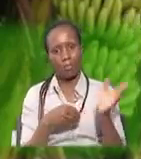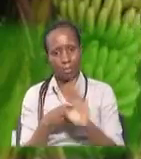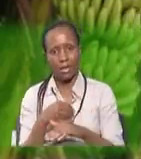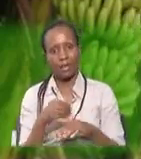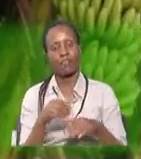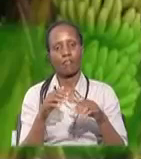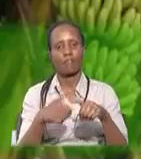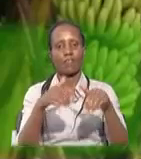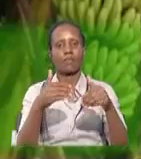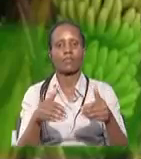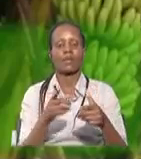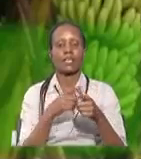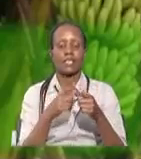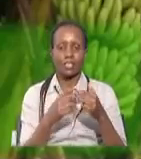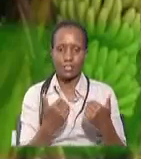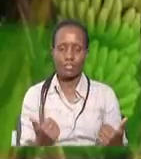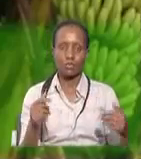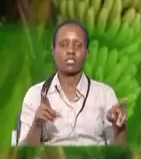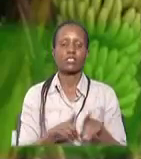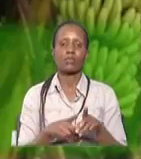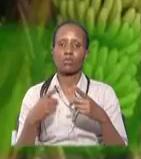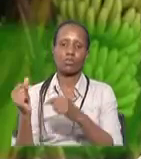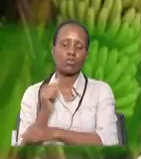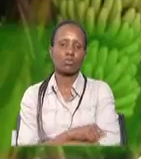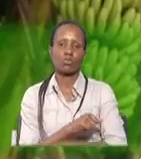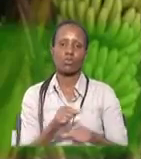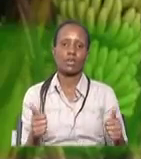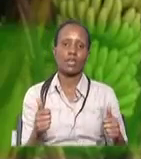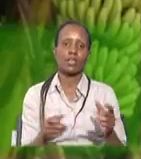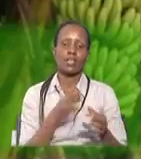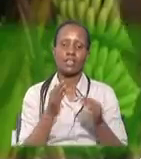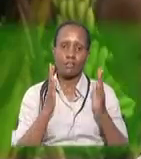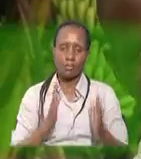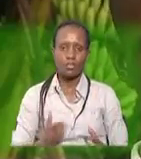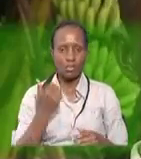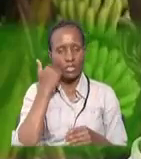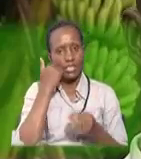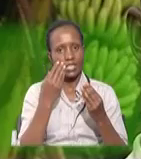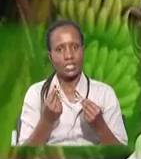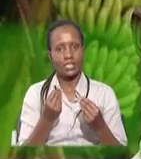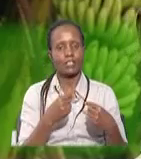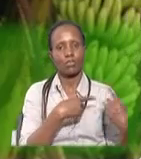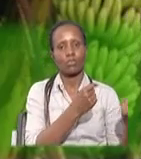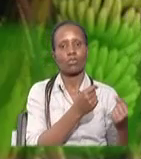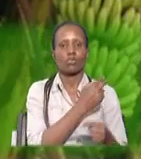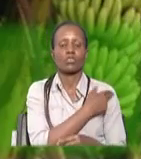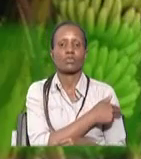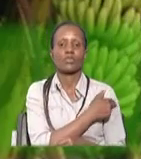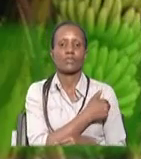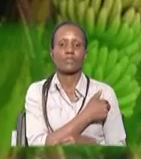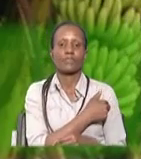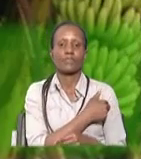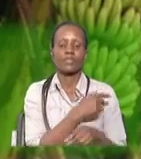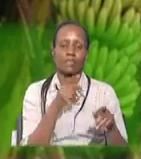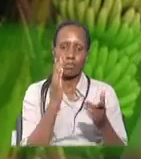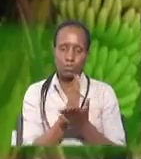kwa shamba kufanya ile kazi, na hata watoto nalipiwa shule. Mtu akigonjeka anapelekwa hospitali kwa urahisi.